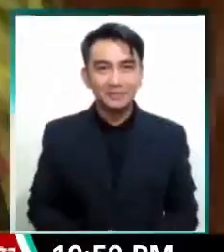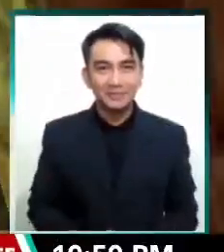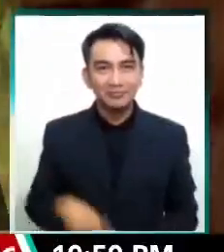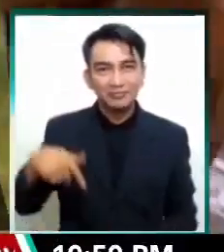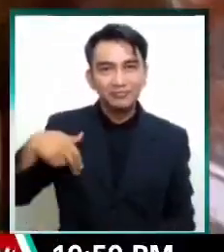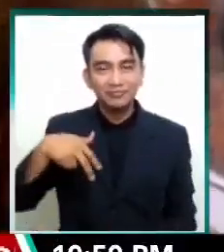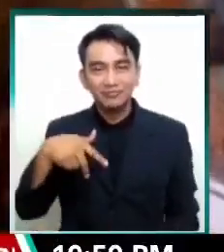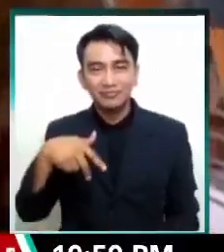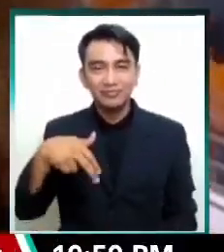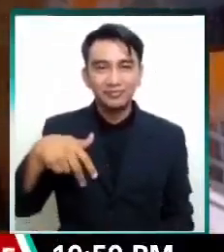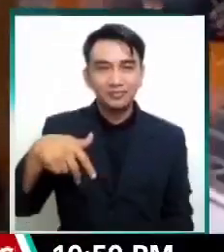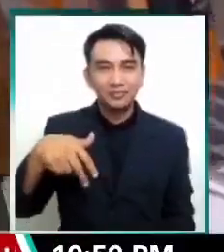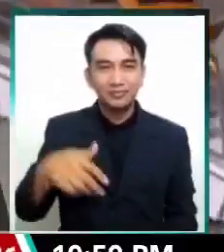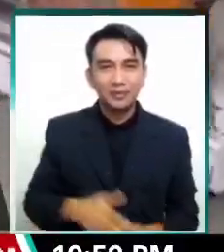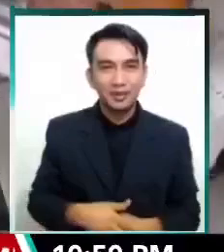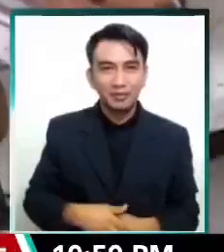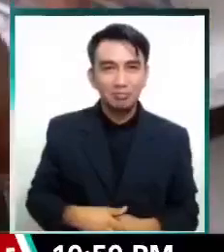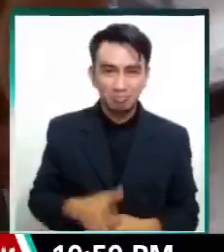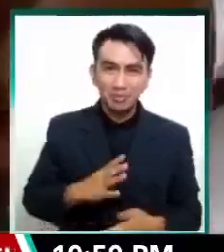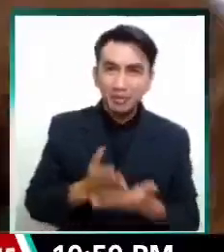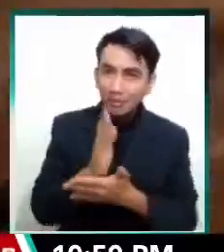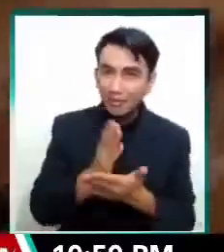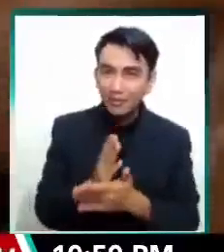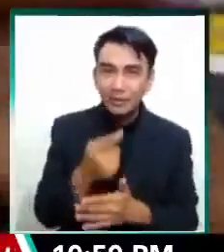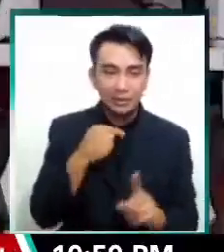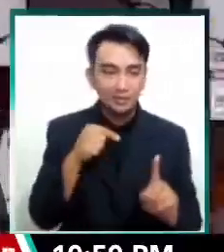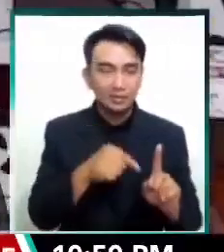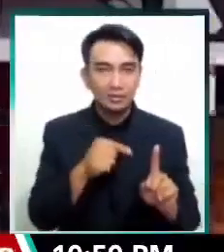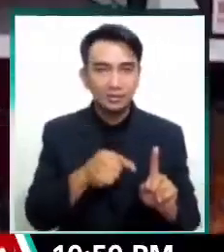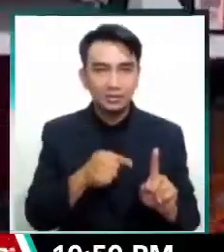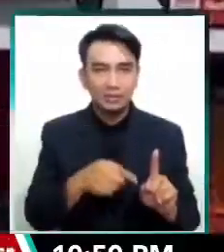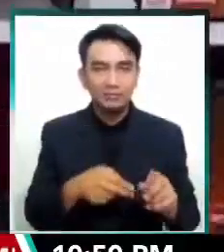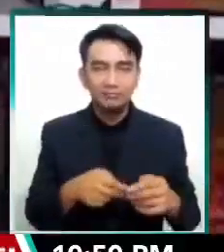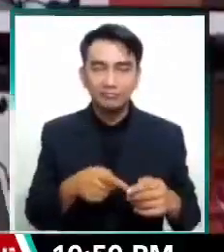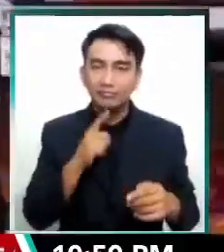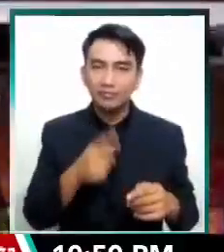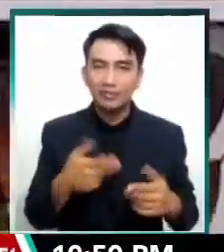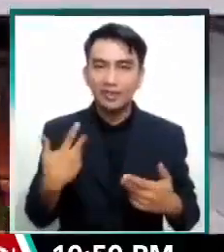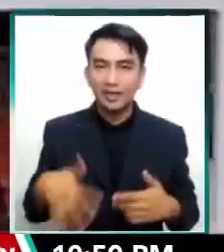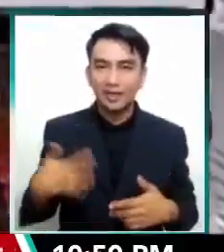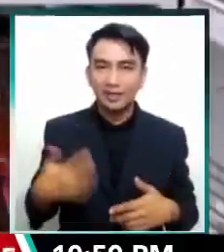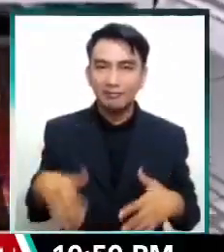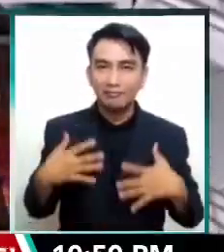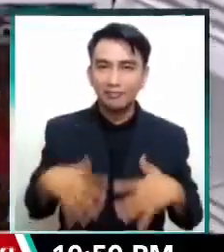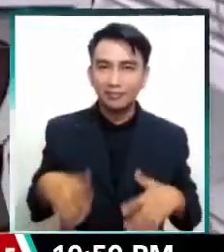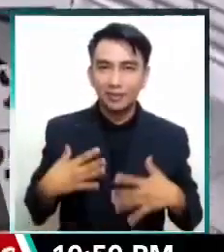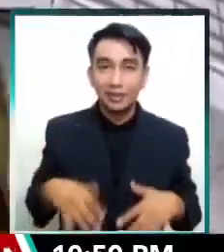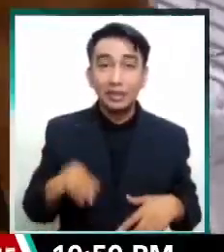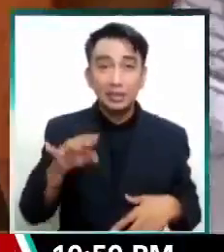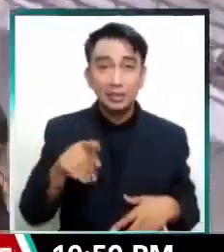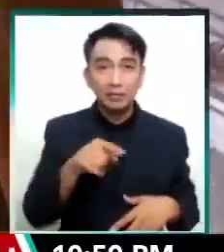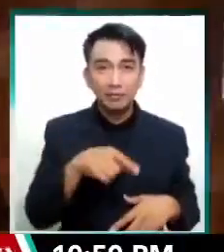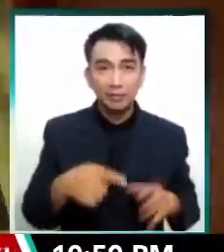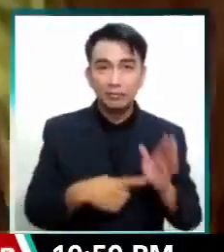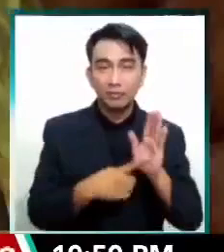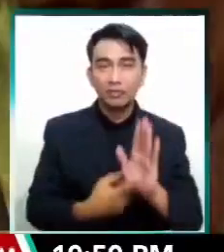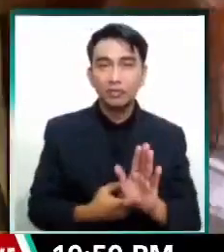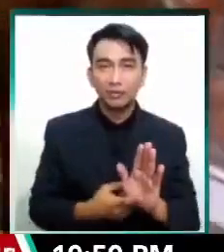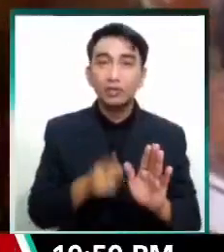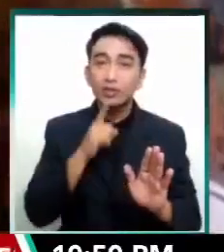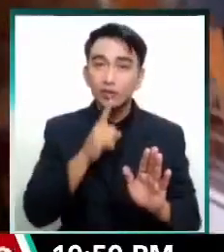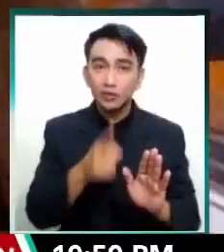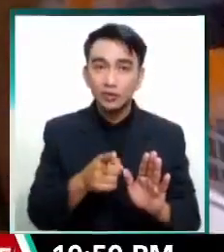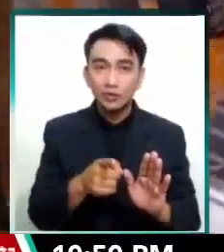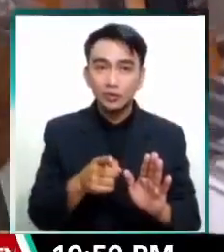Why not? Sabi ng Kapuso actress and style icon, kung ganyan daw ang look niya, siguradong wala